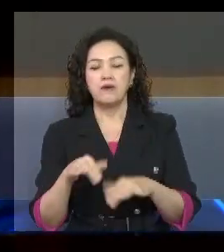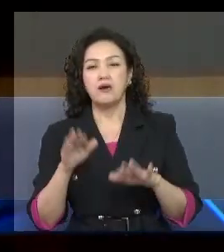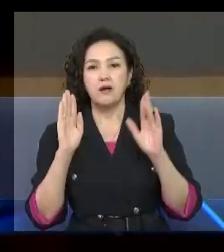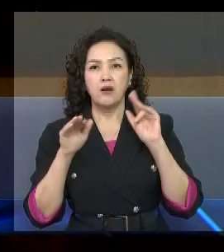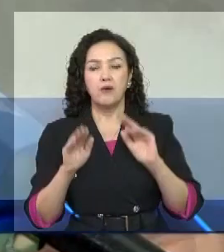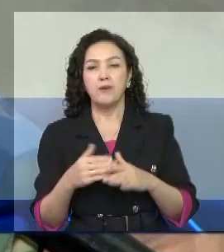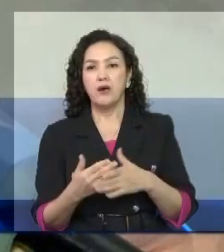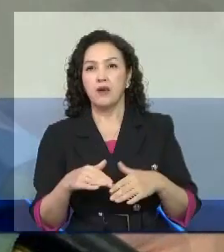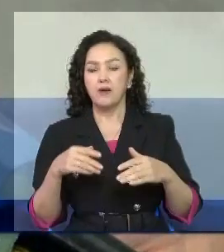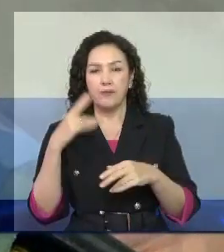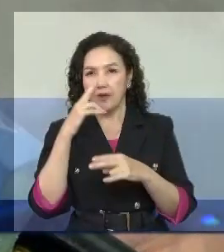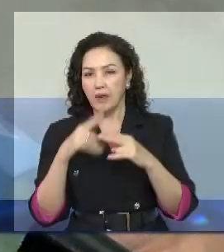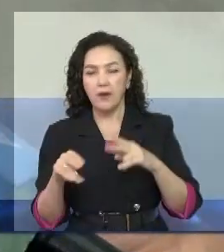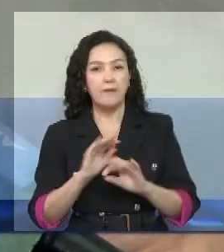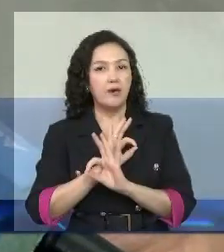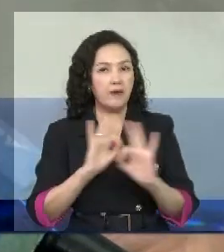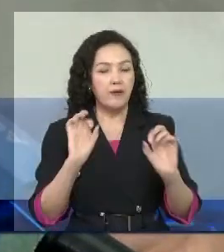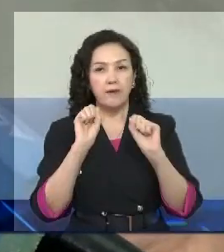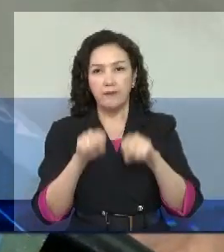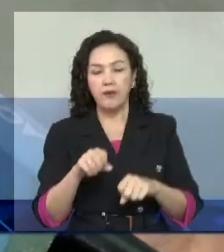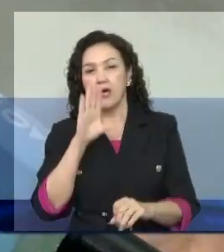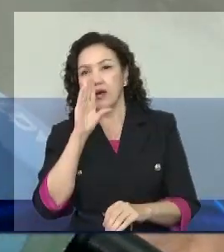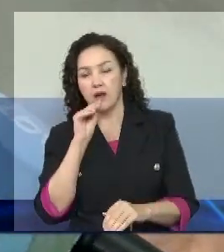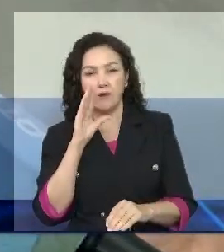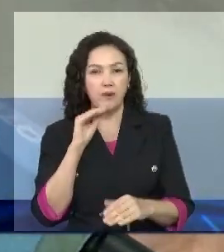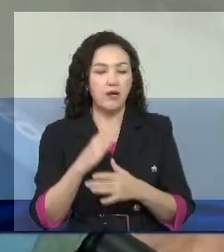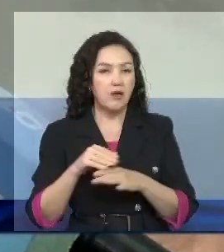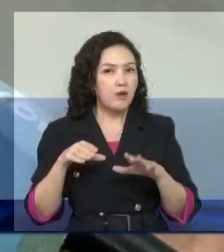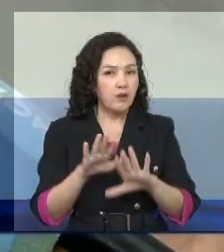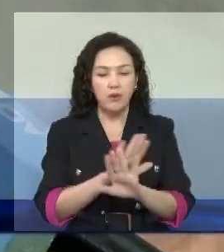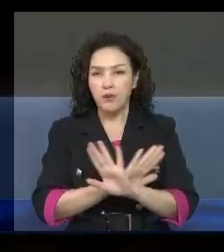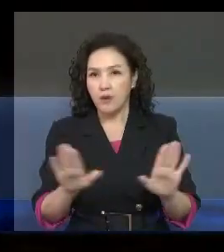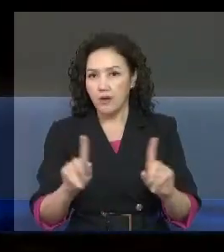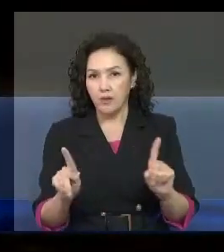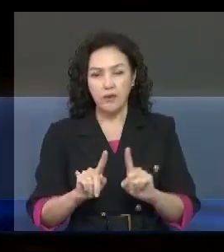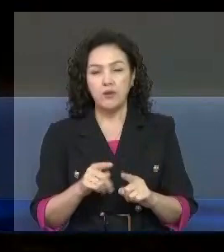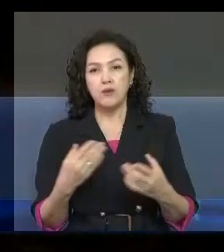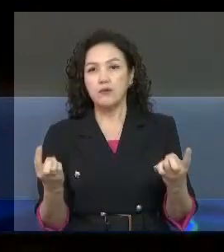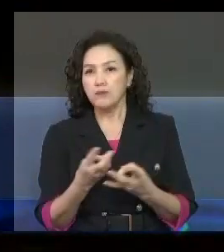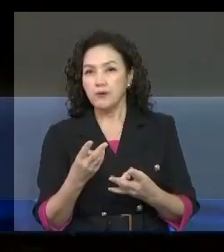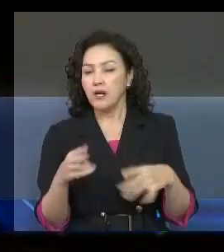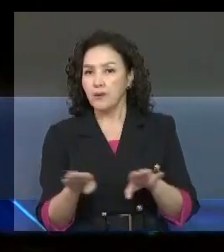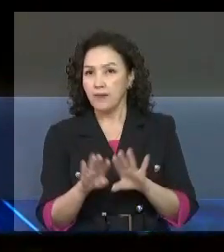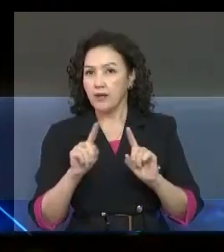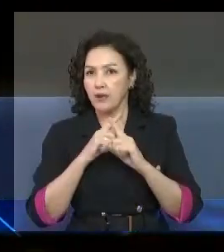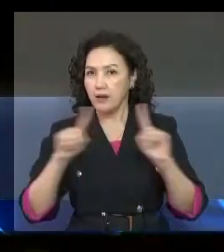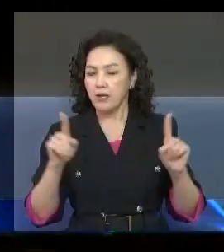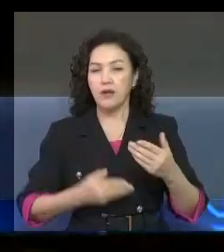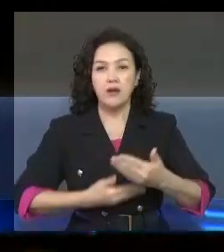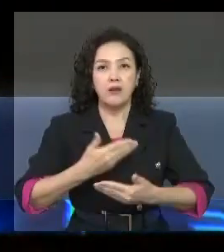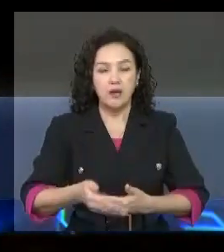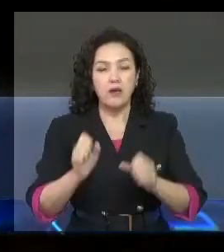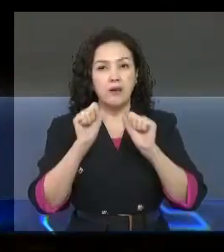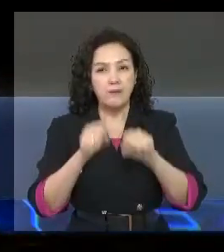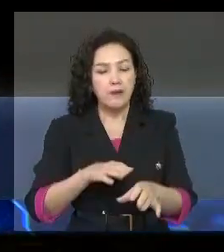которые заблудились. По сути, это прекрасная возможность для волка, однако он их не трогает. Что заставило его пойти на такой необычный шаг?